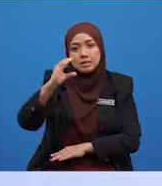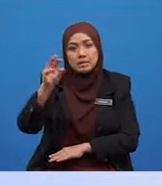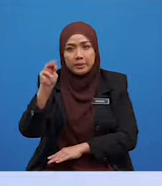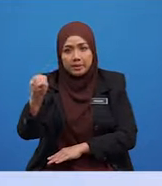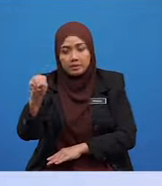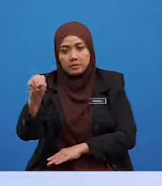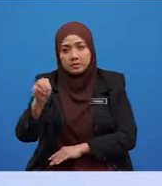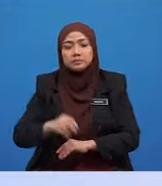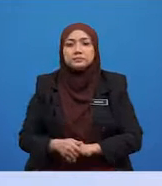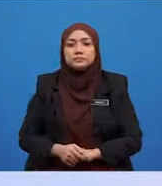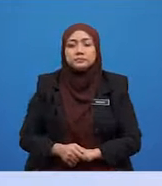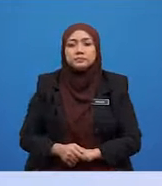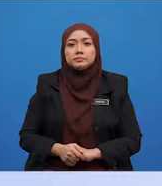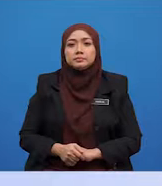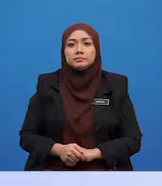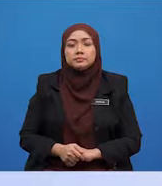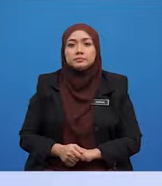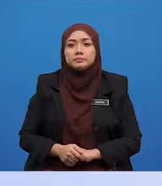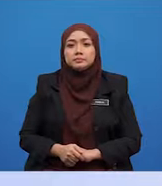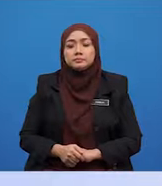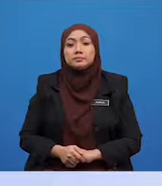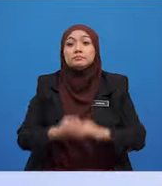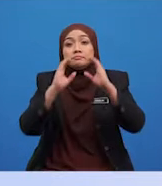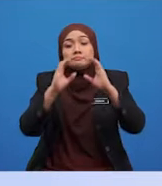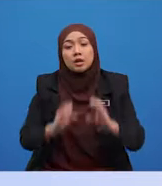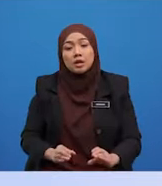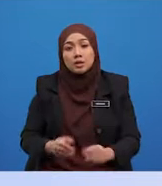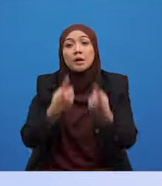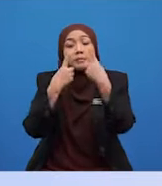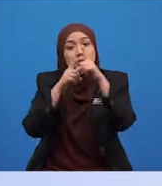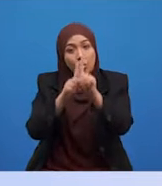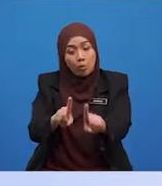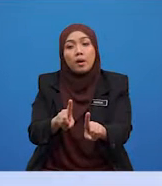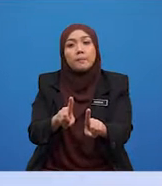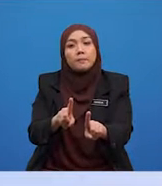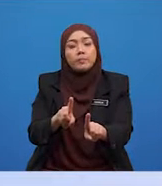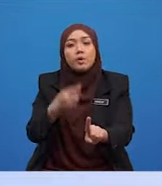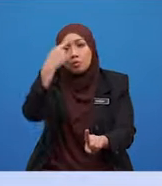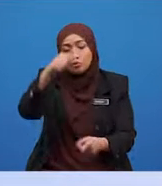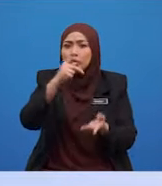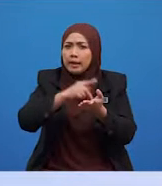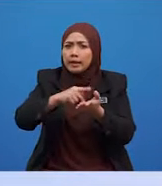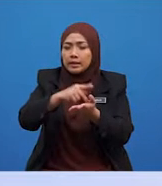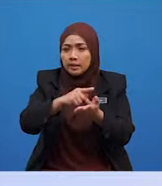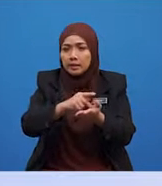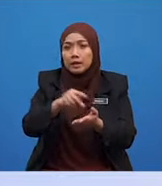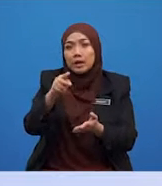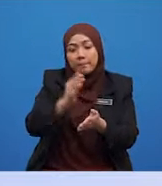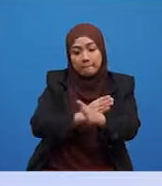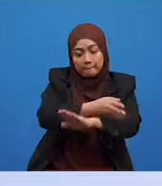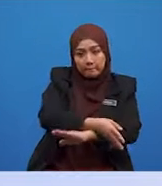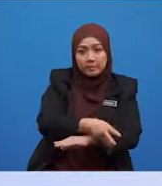8 cm. Jalan penyelesaian untuk menghitung panjang peretas